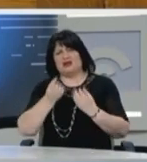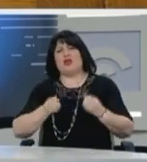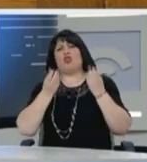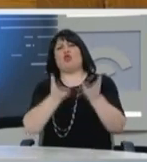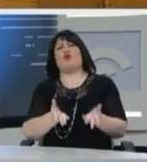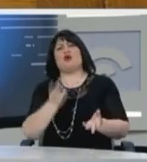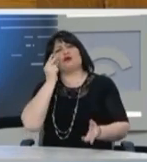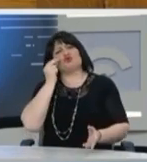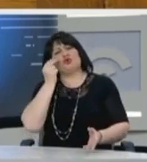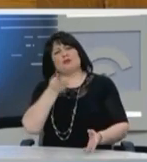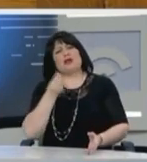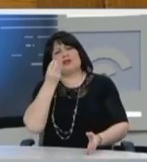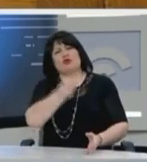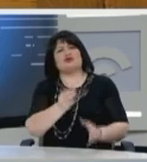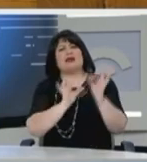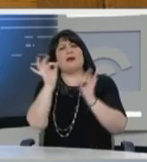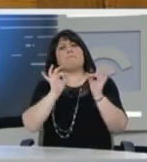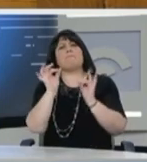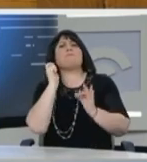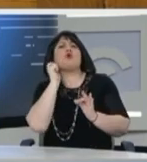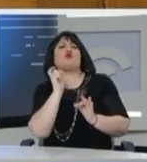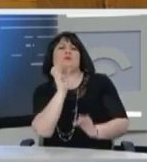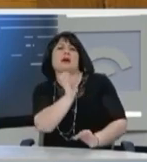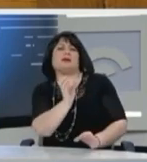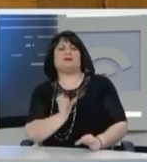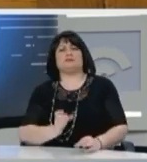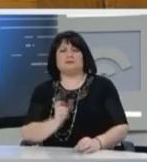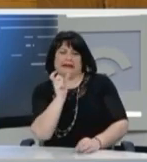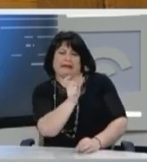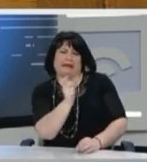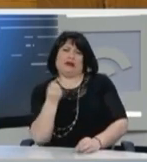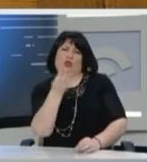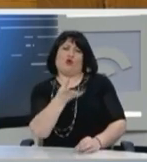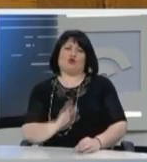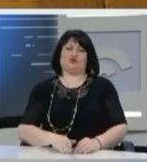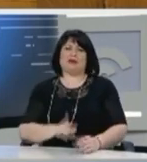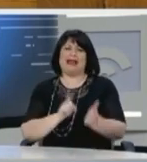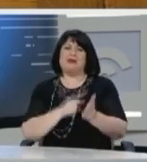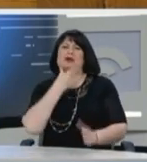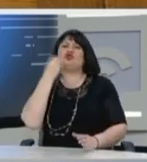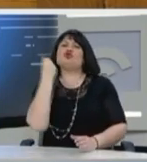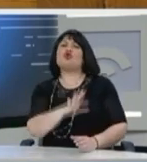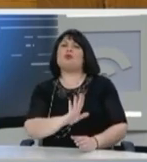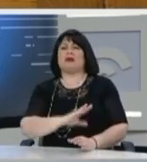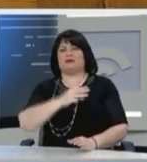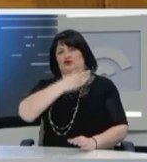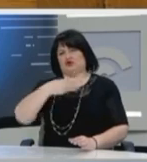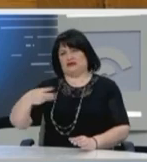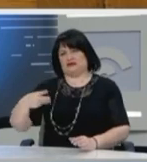δώσανε το όνομα Μακεδονία στα Σκόπια. Έπρεπε να ντρέπονται του ΣΥΡΙΖΑ. Έπρεπε να ντρέπονται για αυτό το